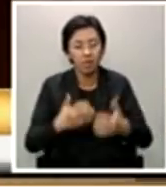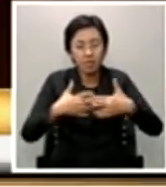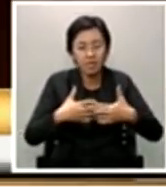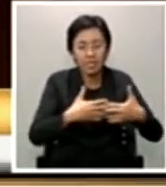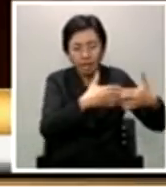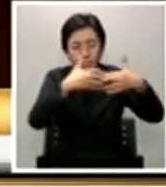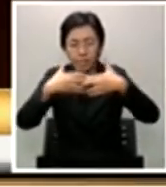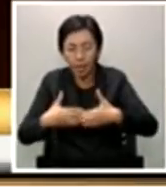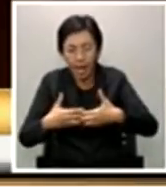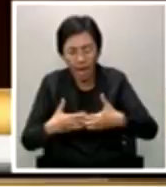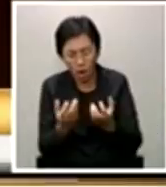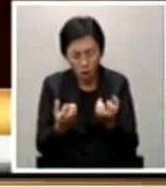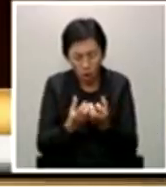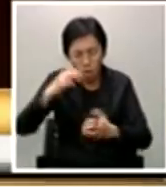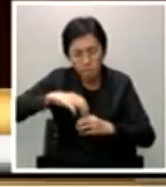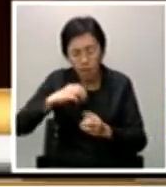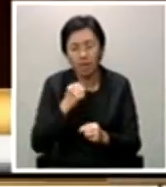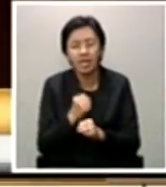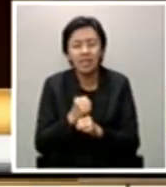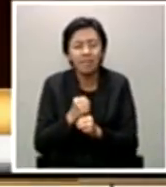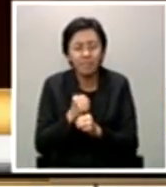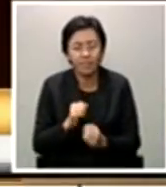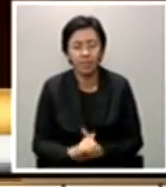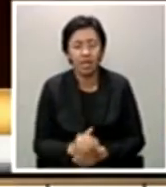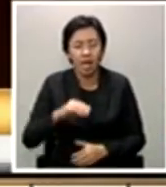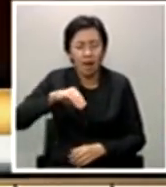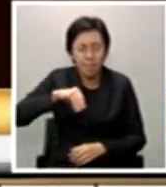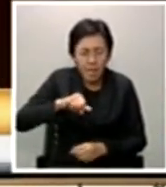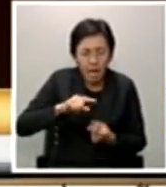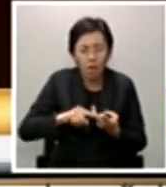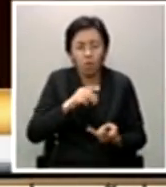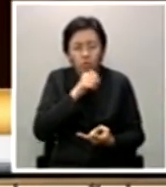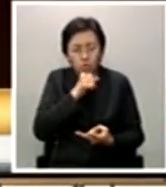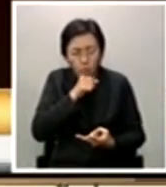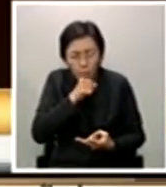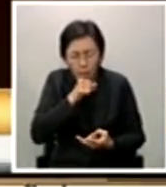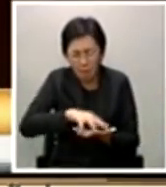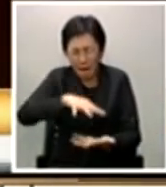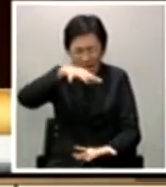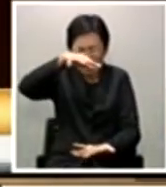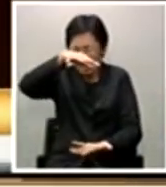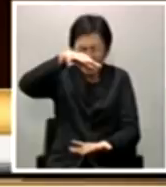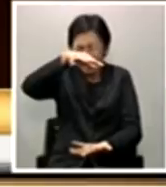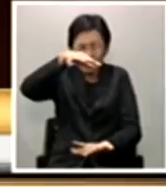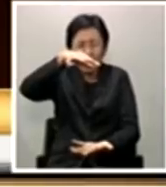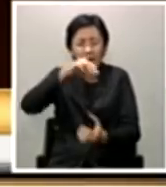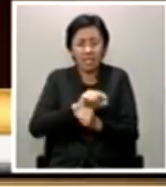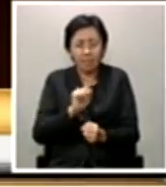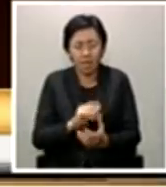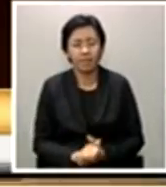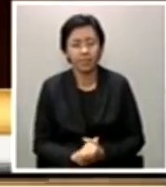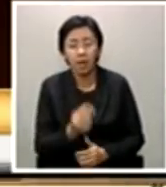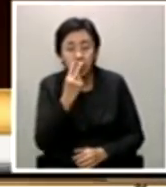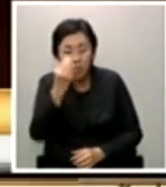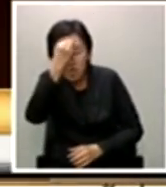ปรรูปมาคุณมีมะนาวเต็มบ้านเต็มเมืองมีส้มเต็มบ้านเป็นเมืองแต่คุณทำอะไรไม่ได้กับมันเลยคุณไปดูญี่ปุ่น